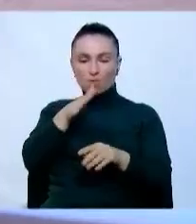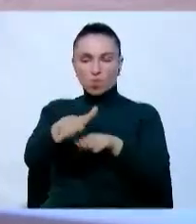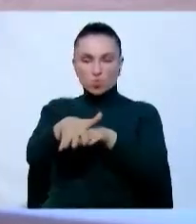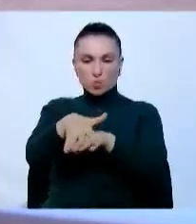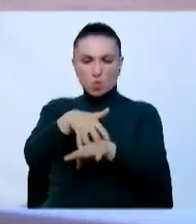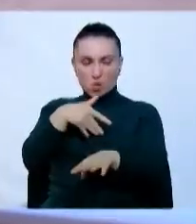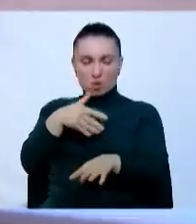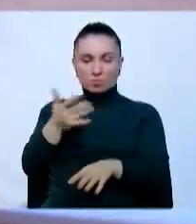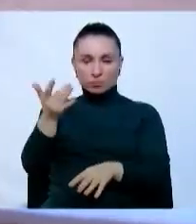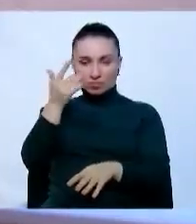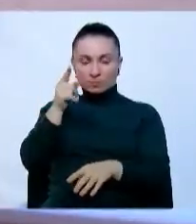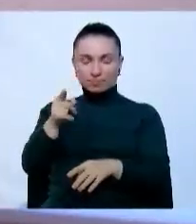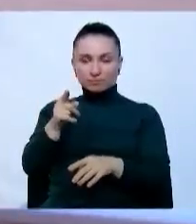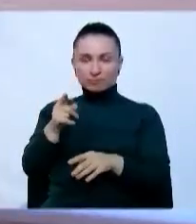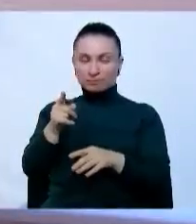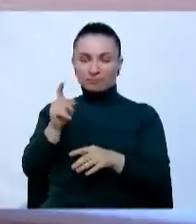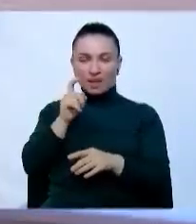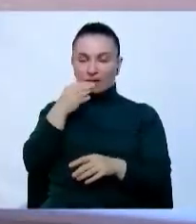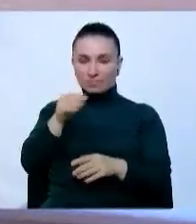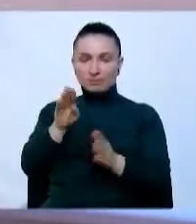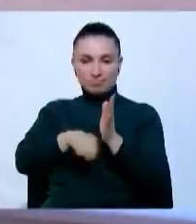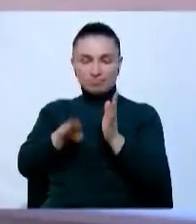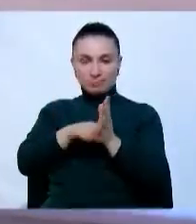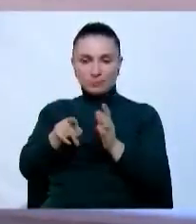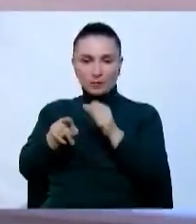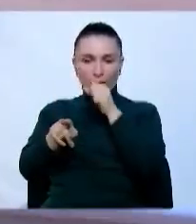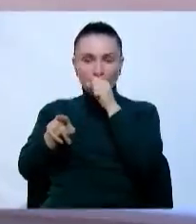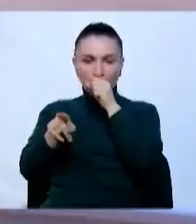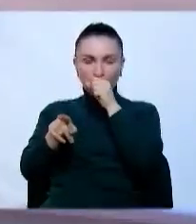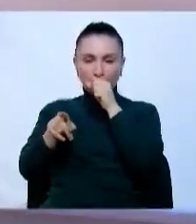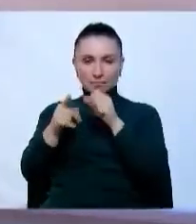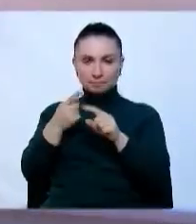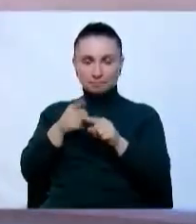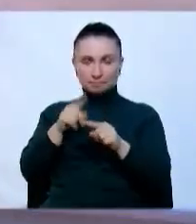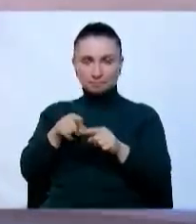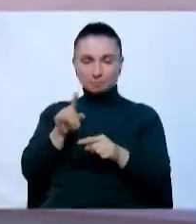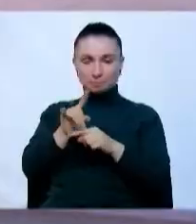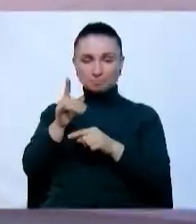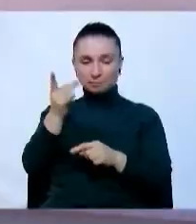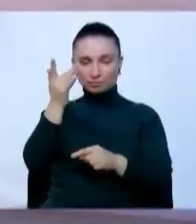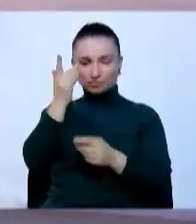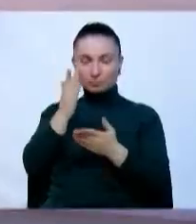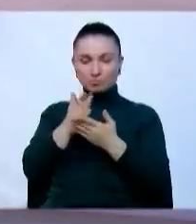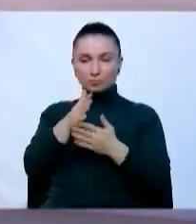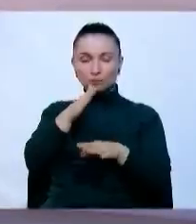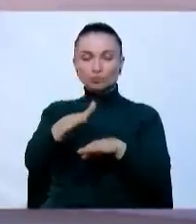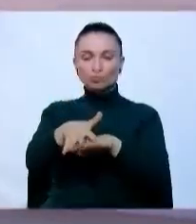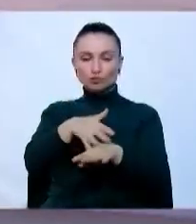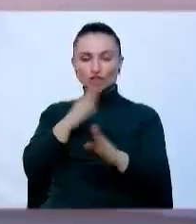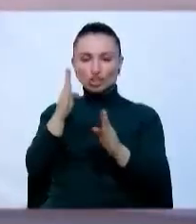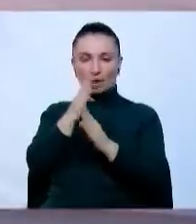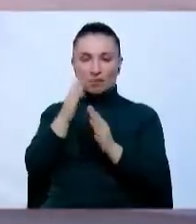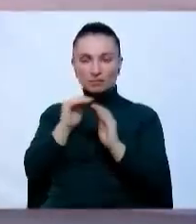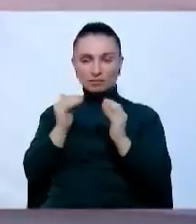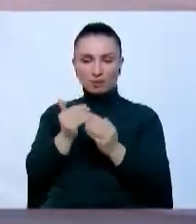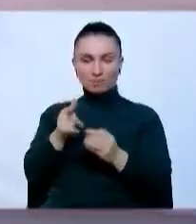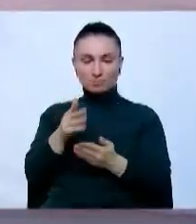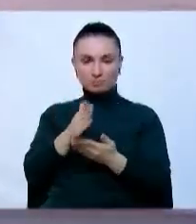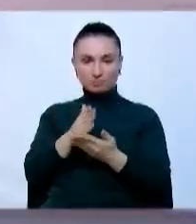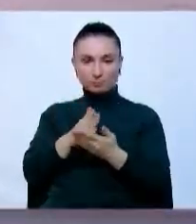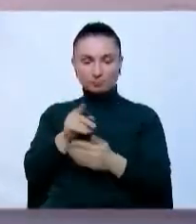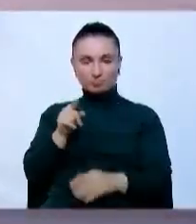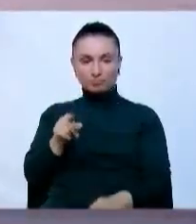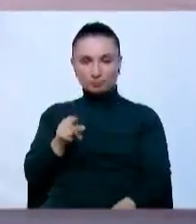მას გააჩნია ჟანგბადის გატარების მაღალი უნარი. რაც უფრო ხანგრძლივია კონტაქტური ლინზა, მით უფრო დაბალი ჟანგბადის გატარების უნარი გააჩნია